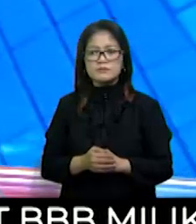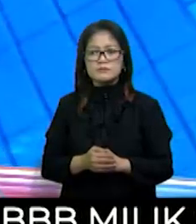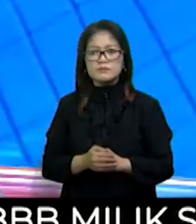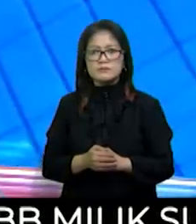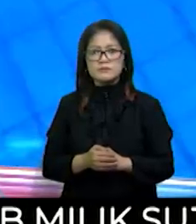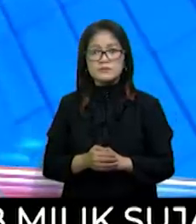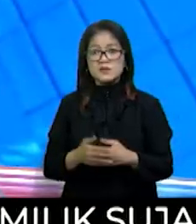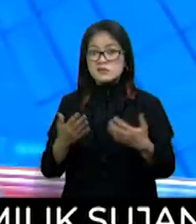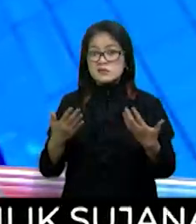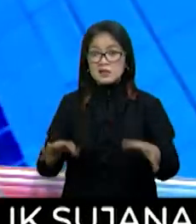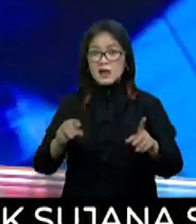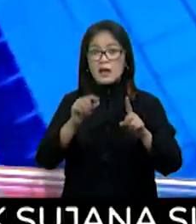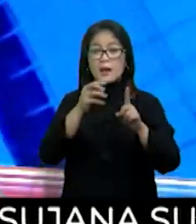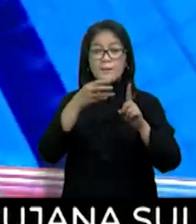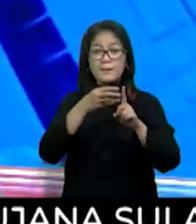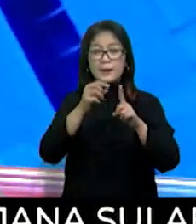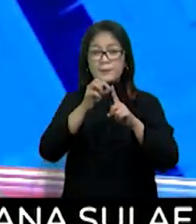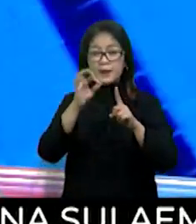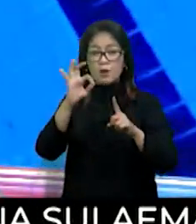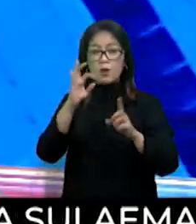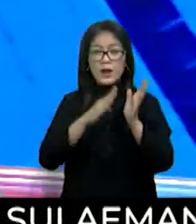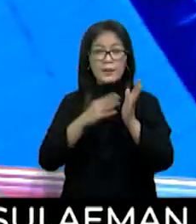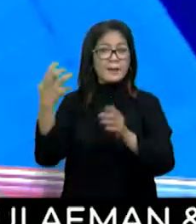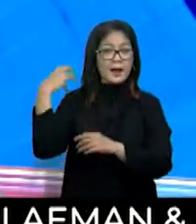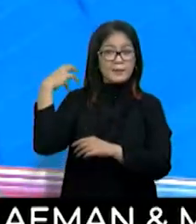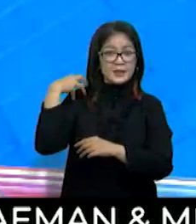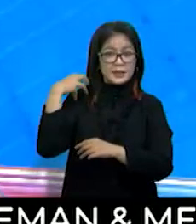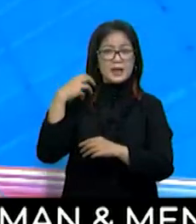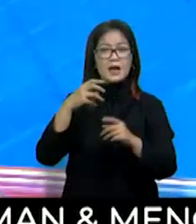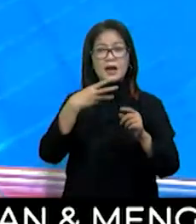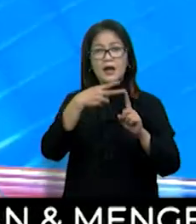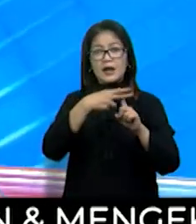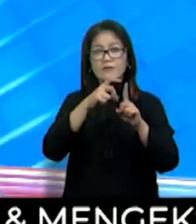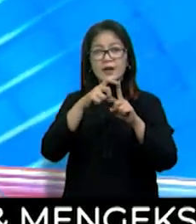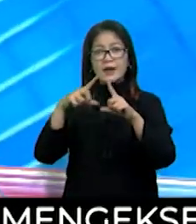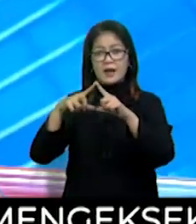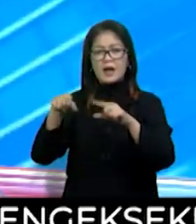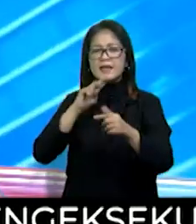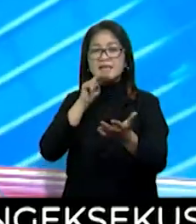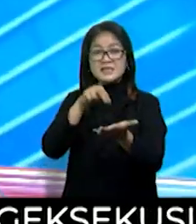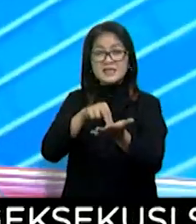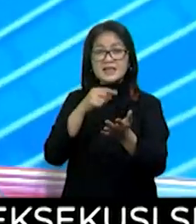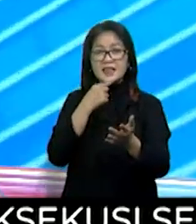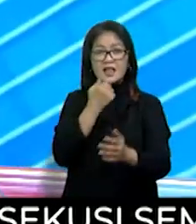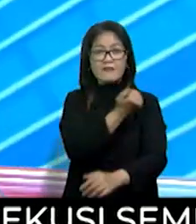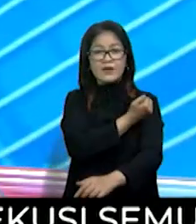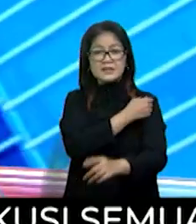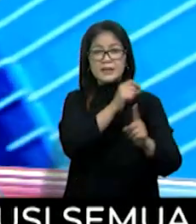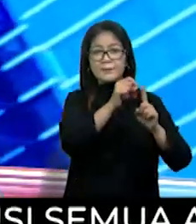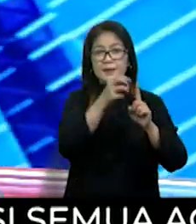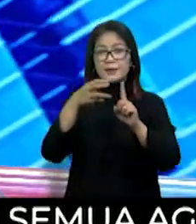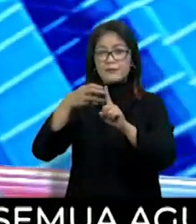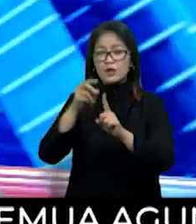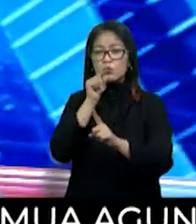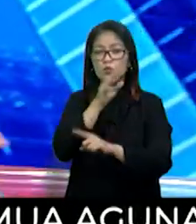Setelah Badan POM Amerika Serikat FDA memberikan izin vaksin Pfizer BioNTech untuk anak usia 5 hingga 11 tahun, bagaimana dengan